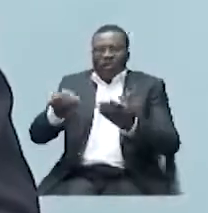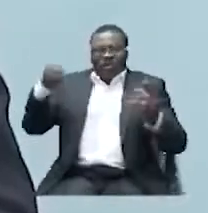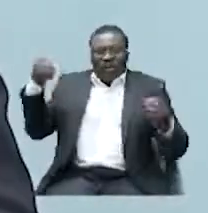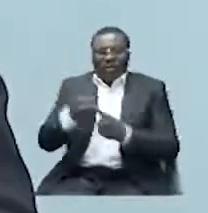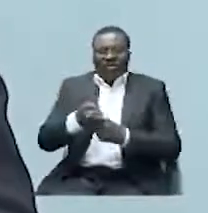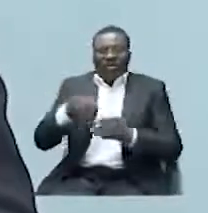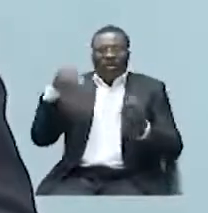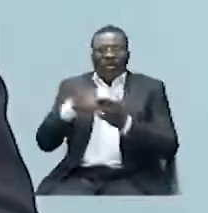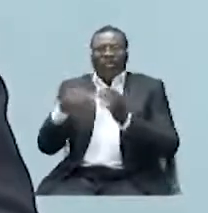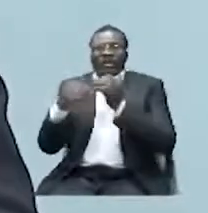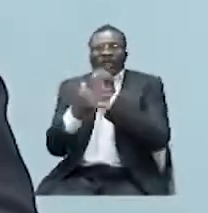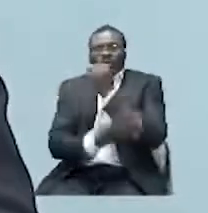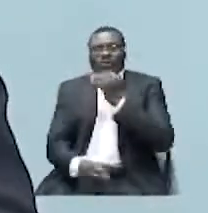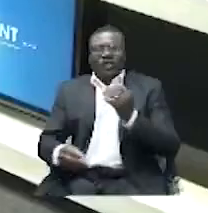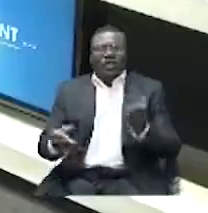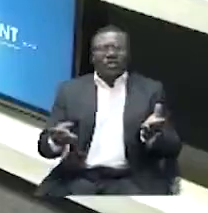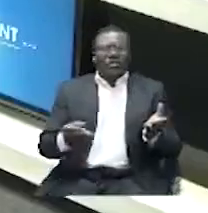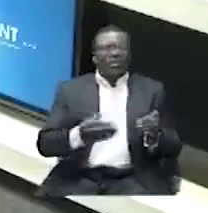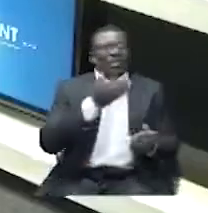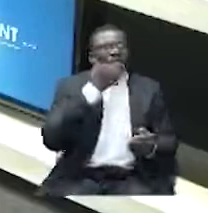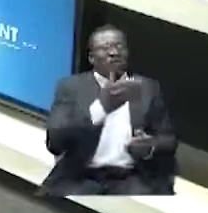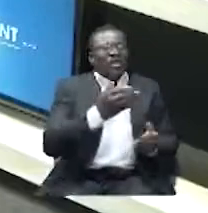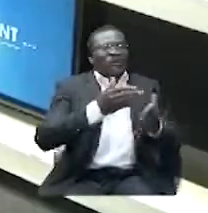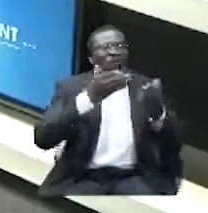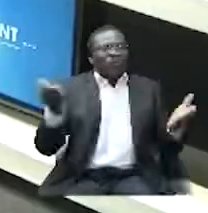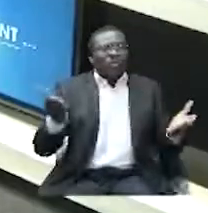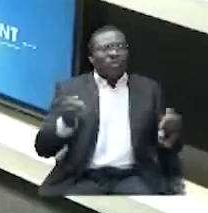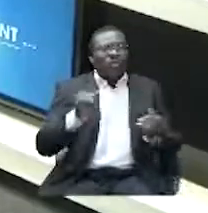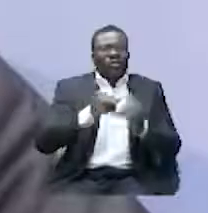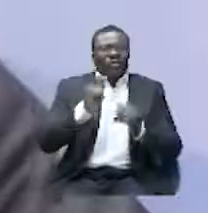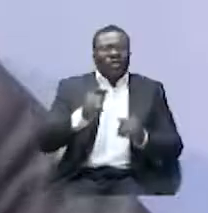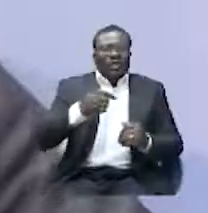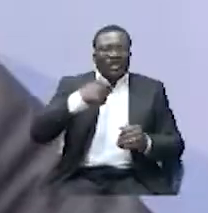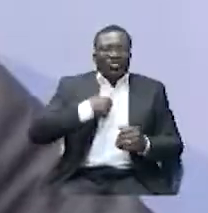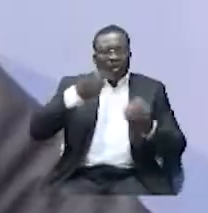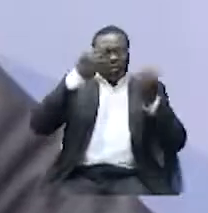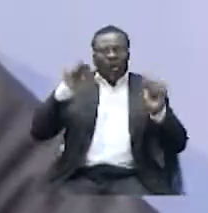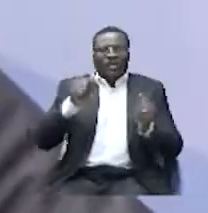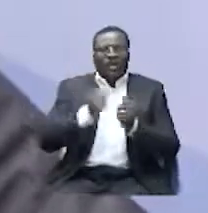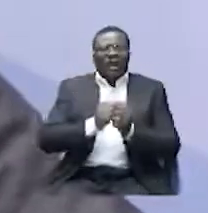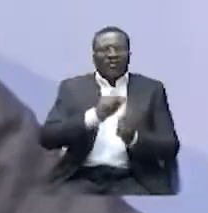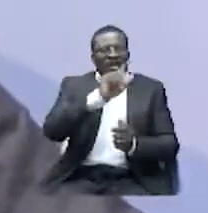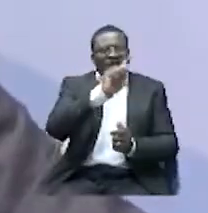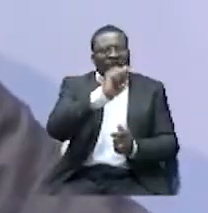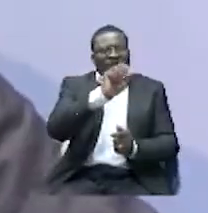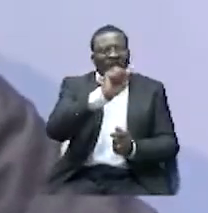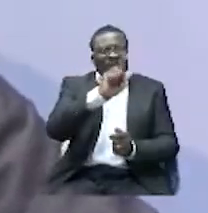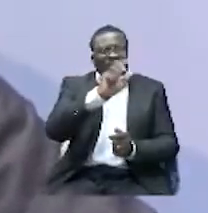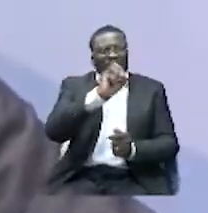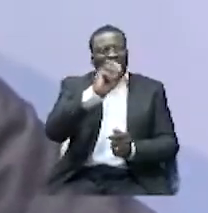pauvreté. Merci. Patrice Talon, merci beaucoup. C'était moi, président, avec Patrice Talon, candidat à